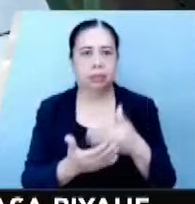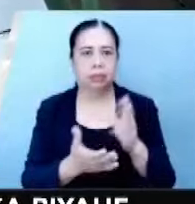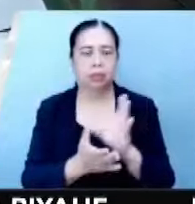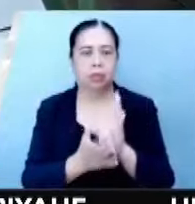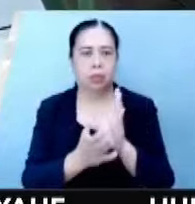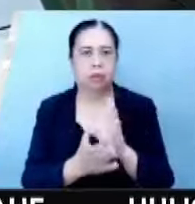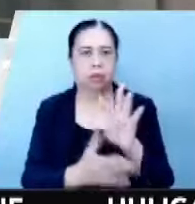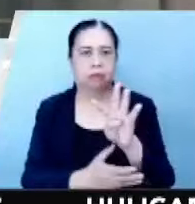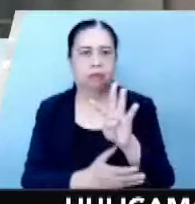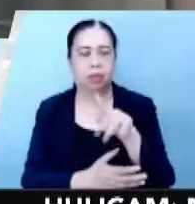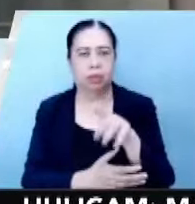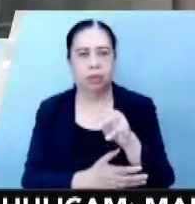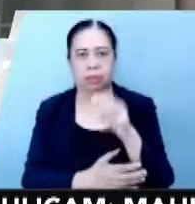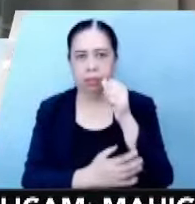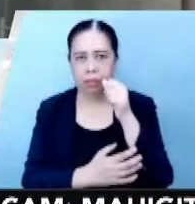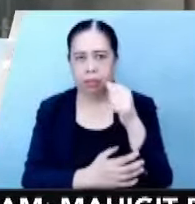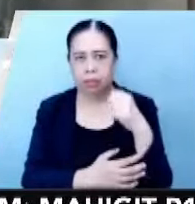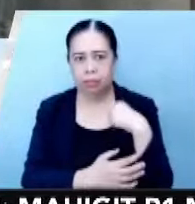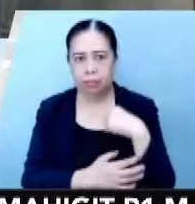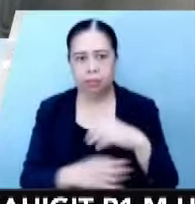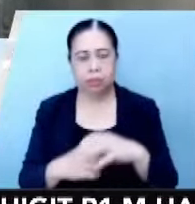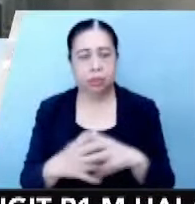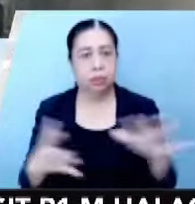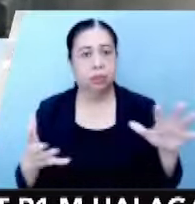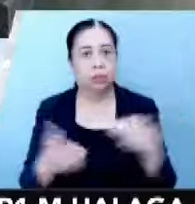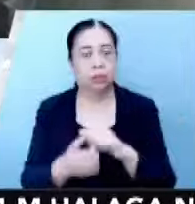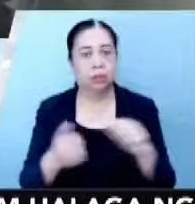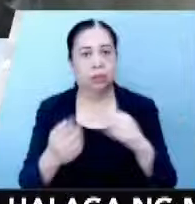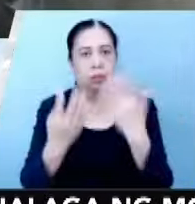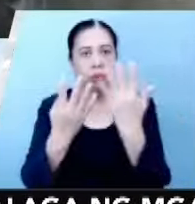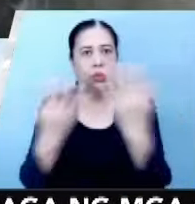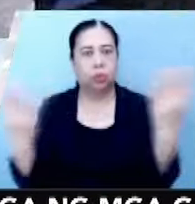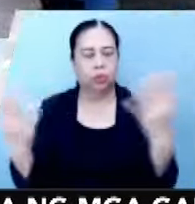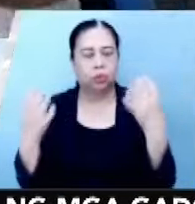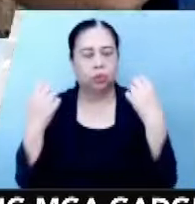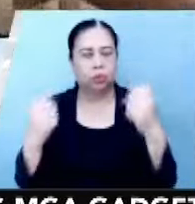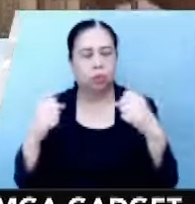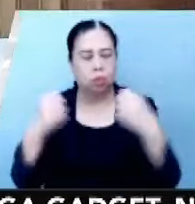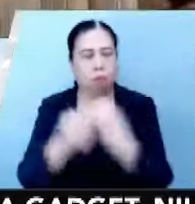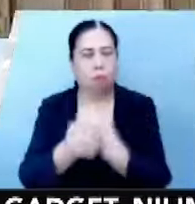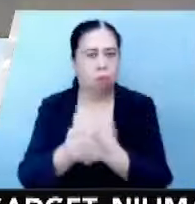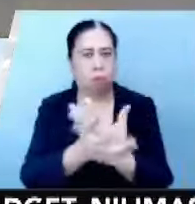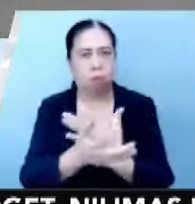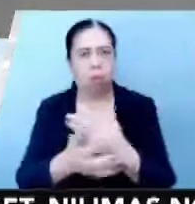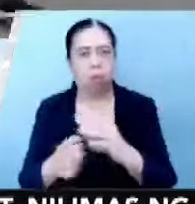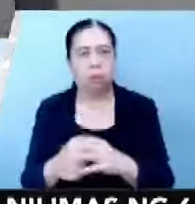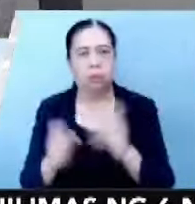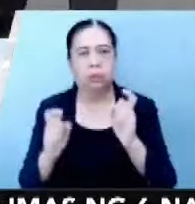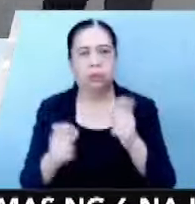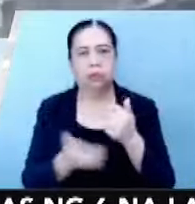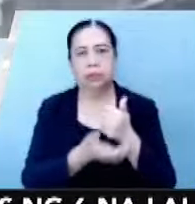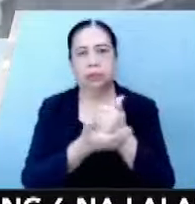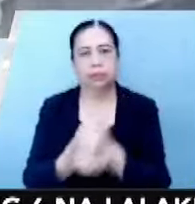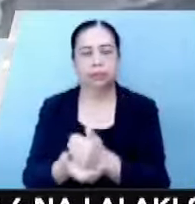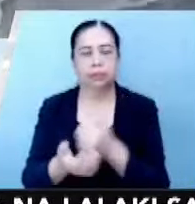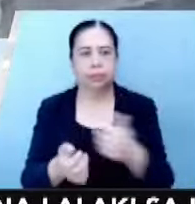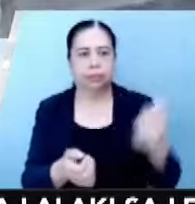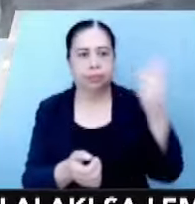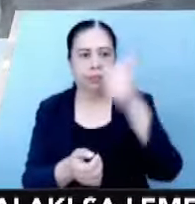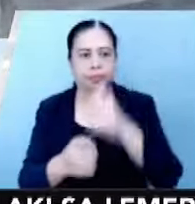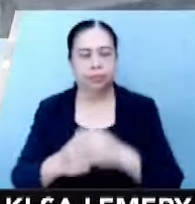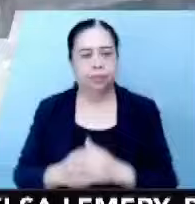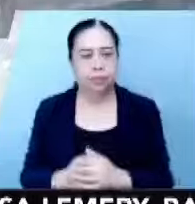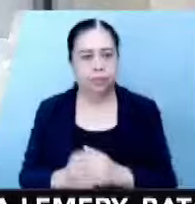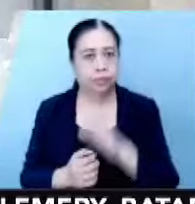hapon kahapon. Nawasak ang pader ng bodega sa tindi ng pagsabog. Agad rumisponde ang mga otoridad. Nasira rin